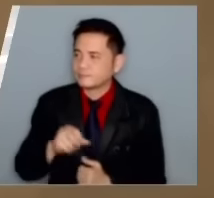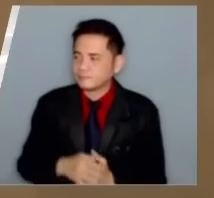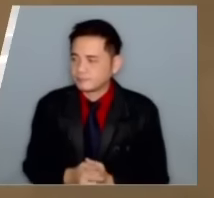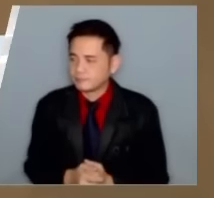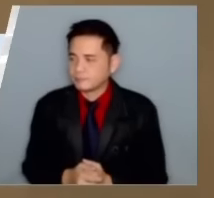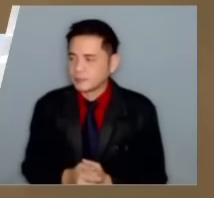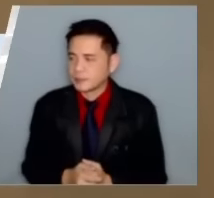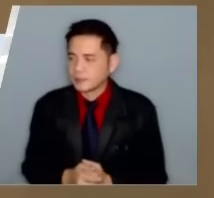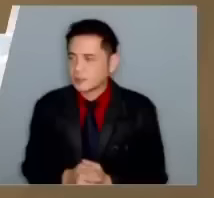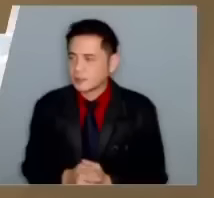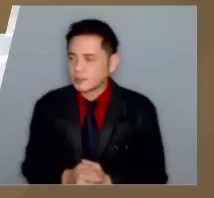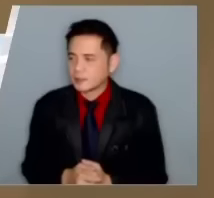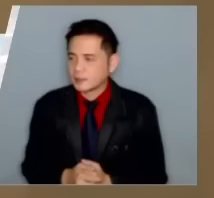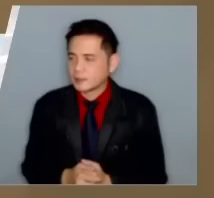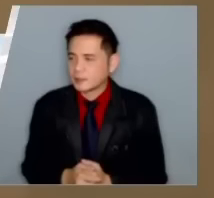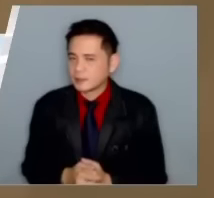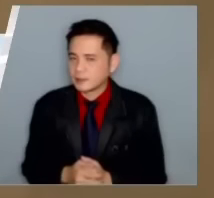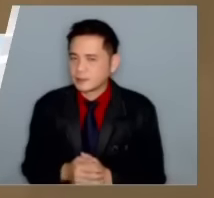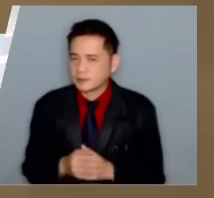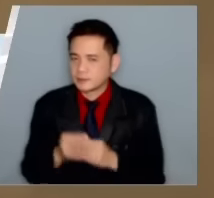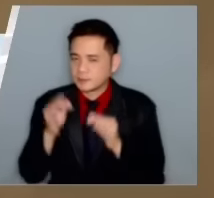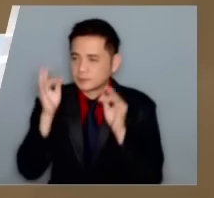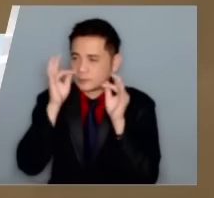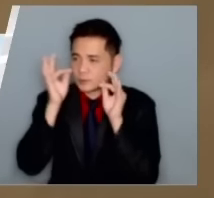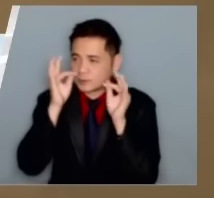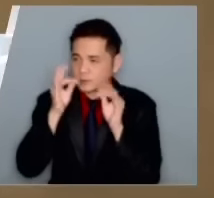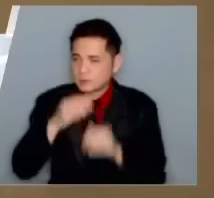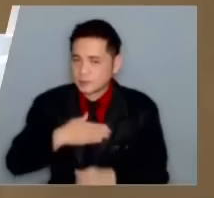mo. Inan sa akin yan.